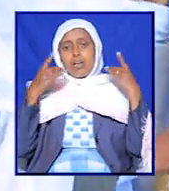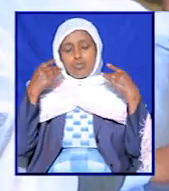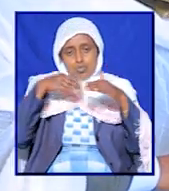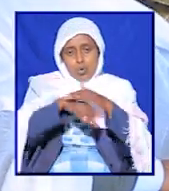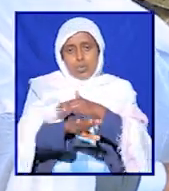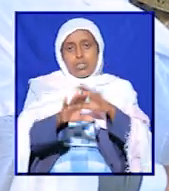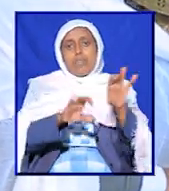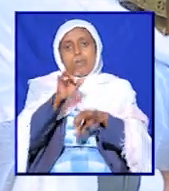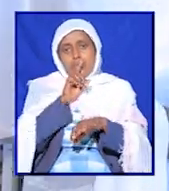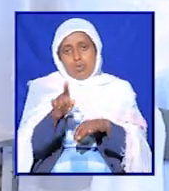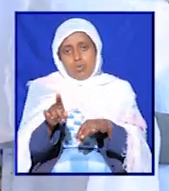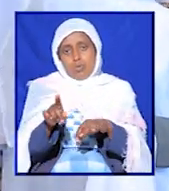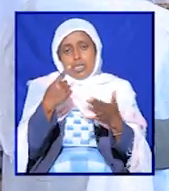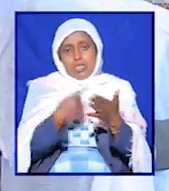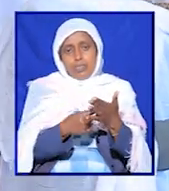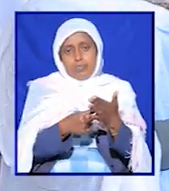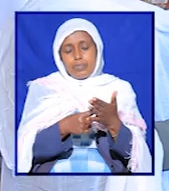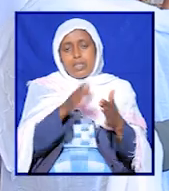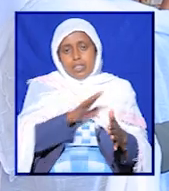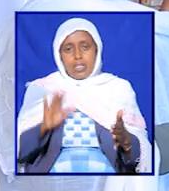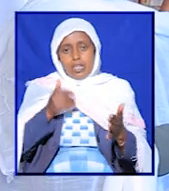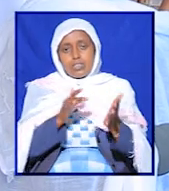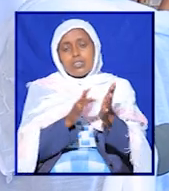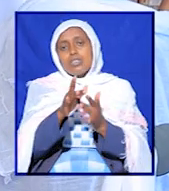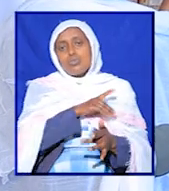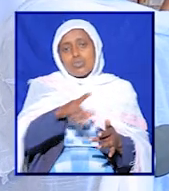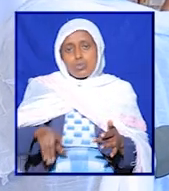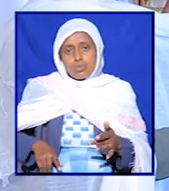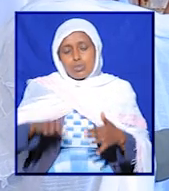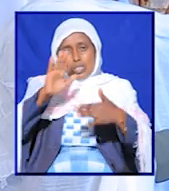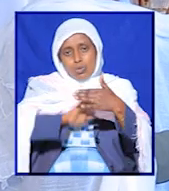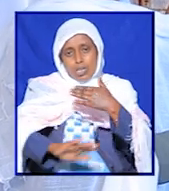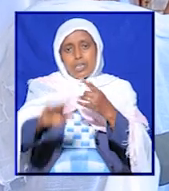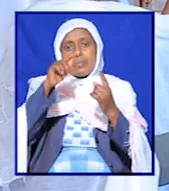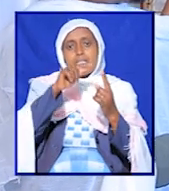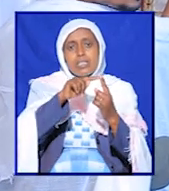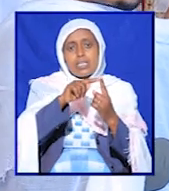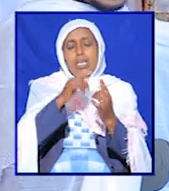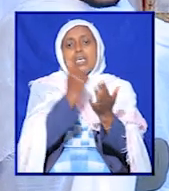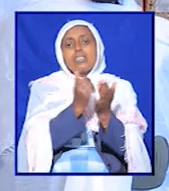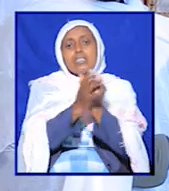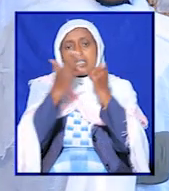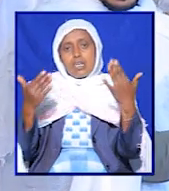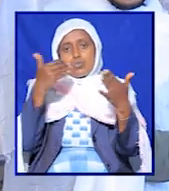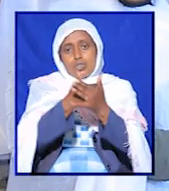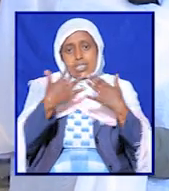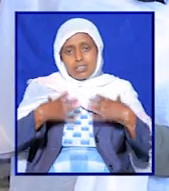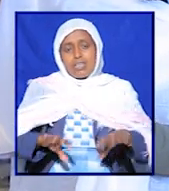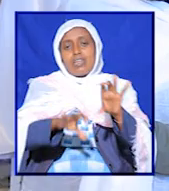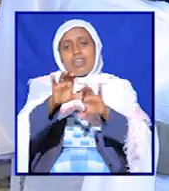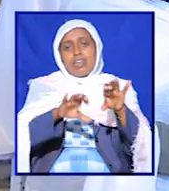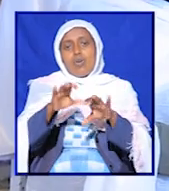ከውስጥ የሚለብሰው ልብስ ነው። ይህም ጌታችን ኢየሱስ ክርስቶስ ከተወለደበት እስከ ስቅለቱ ድረስ የለበሳት ልብስ